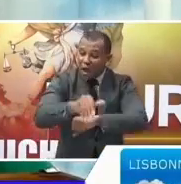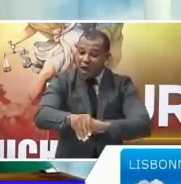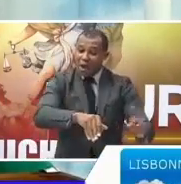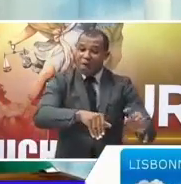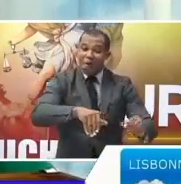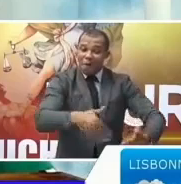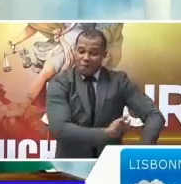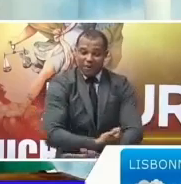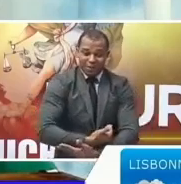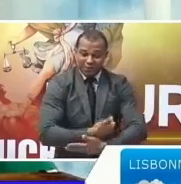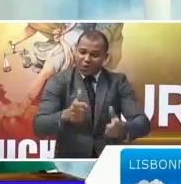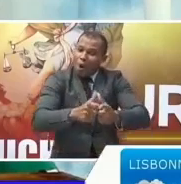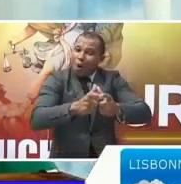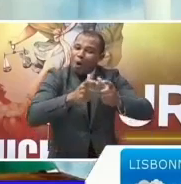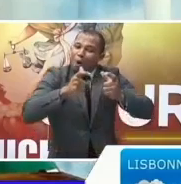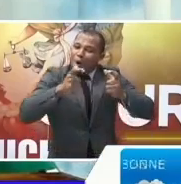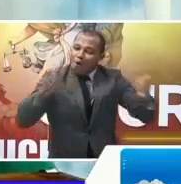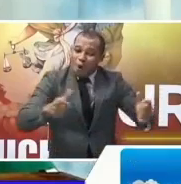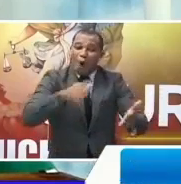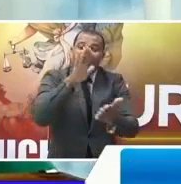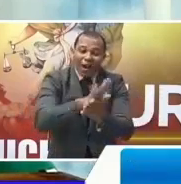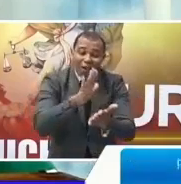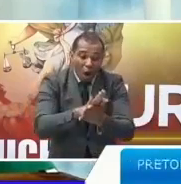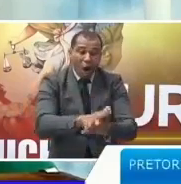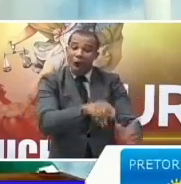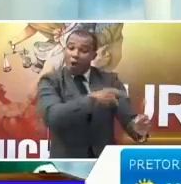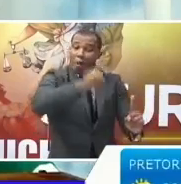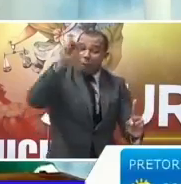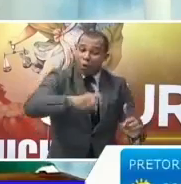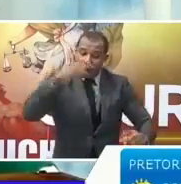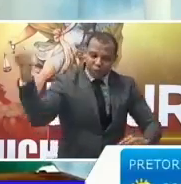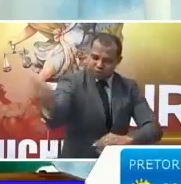éducation ou même ou veille en bas et des